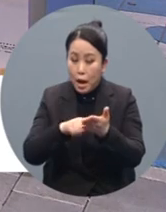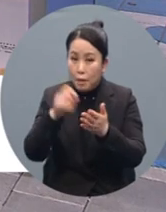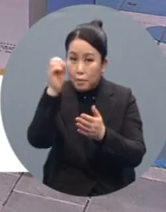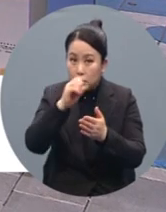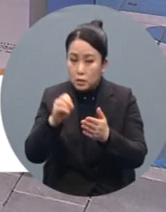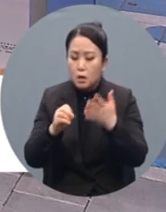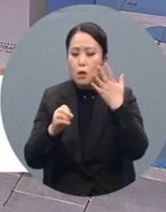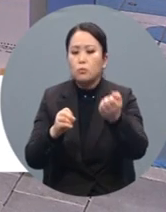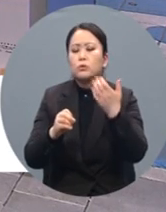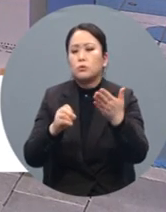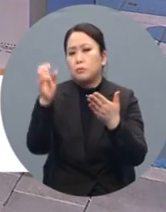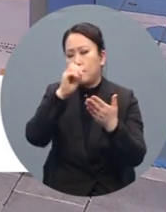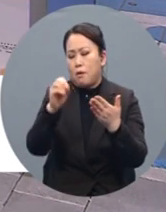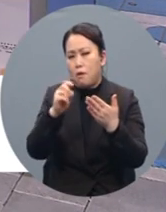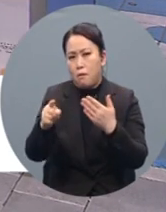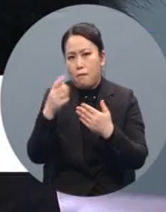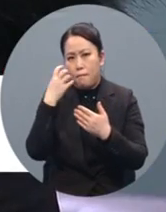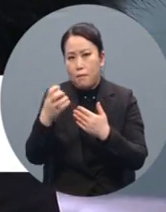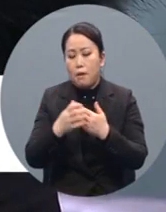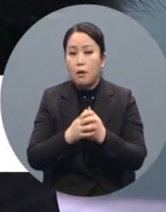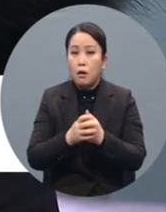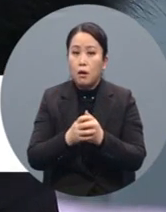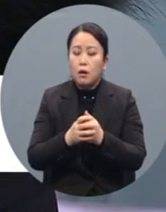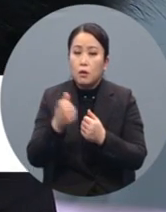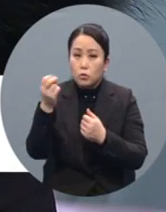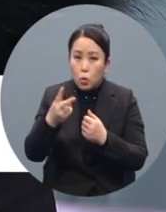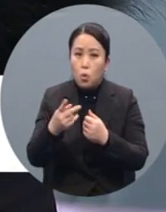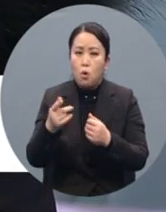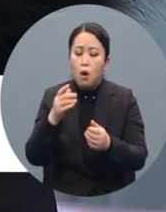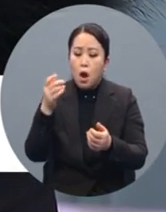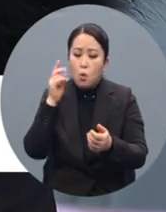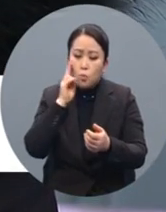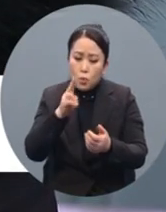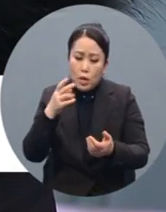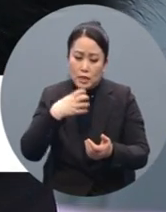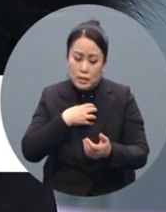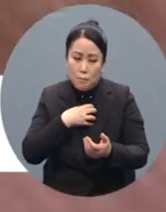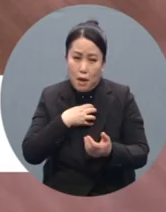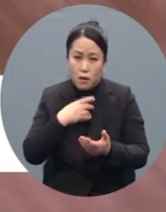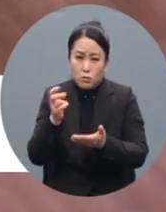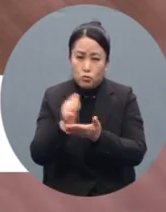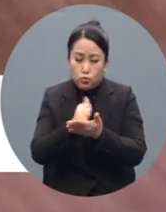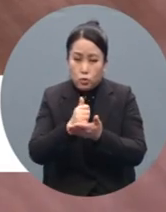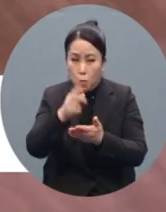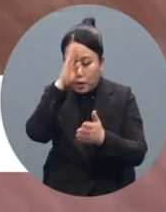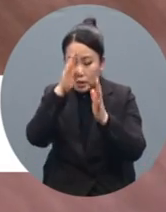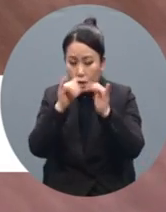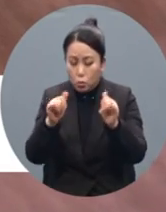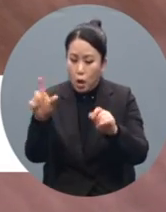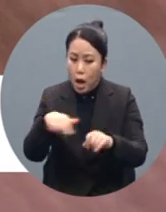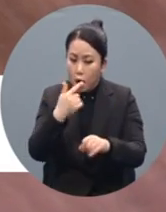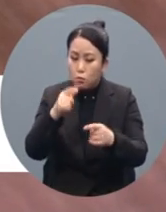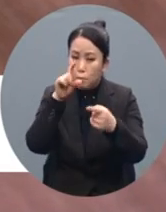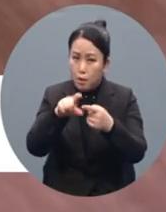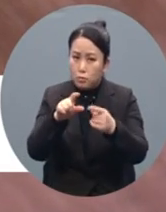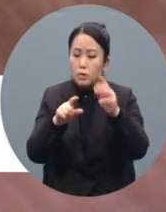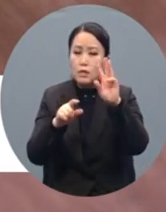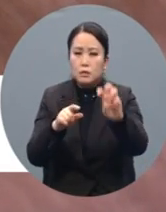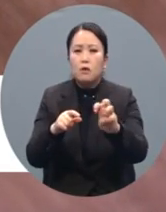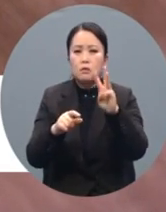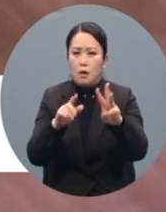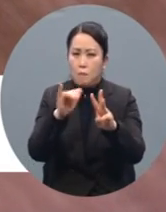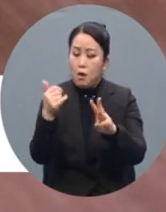검출률은 99%에 달했습니다. 위중증 환자도 하루 평균 33명으로 직전주